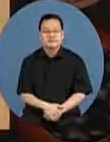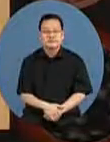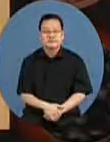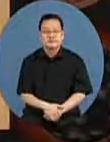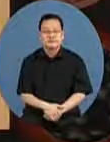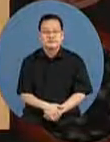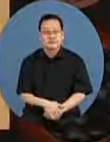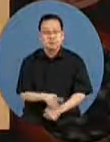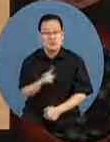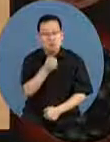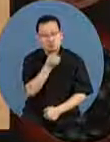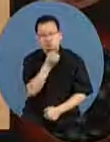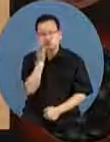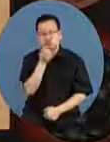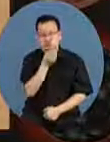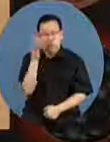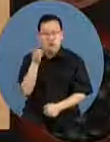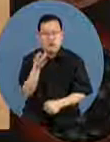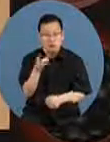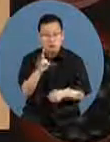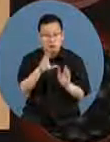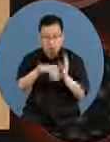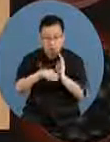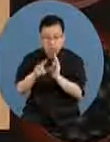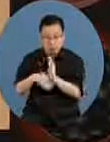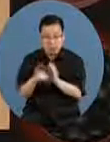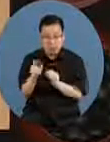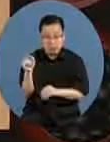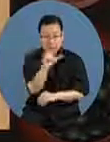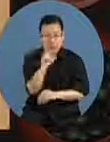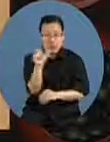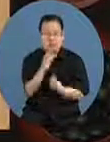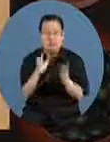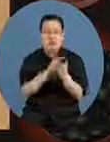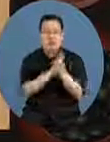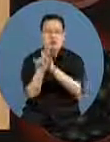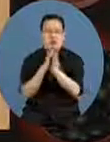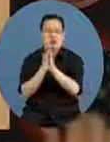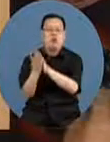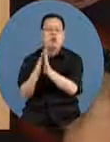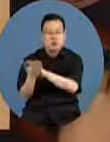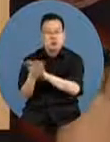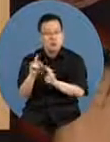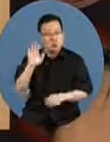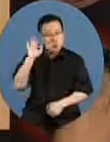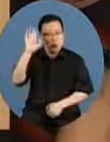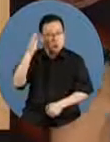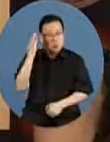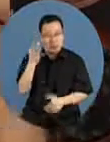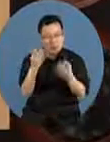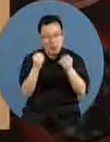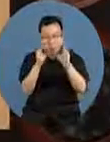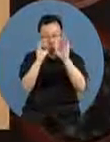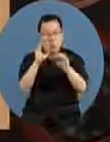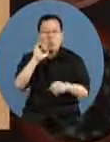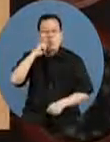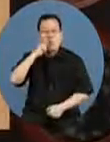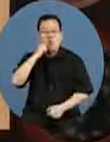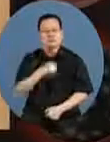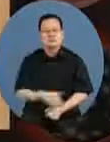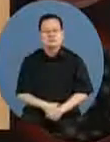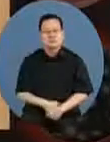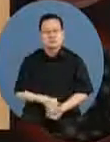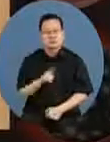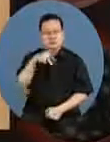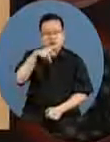뭐 유행이 워낙 빨리빨리 바뀌기 때문에 요즘에는 흔하게 볼 수 있는 정석은 아닌 것 같아요. 네, 정석도 시대